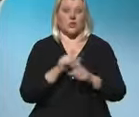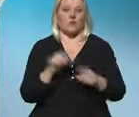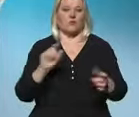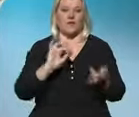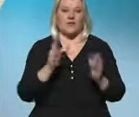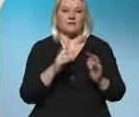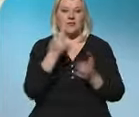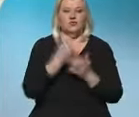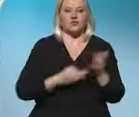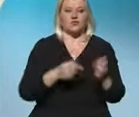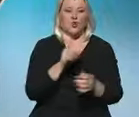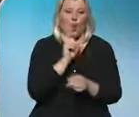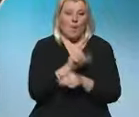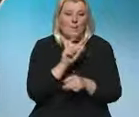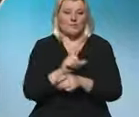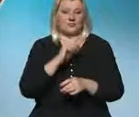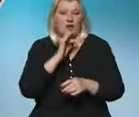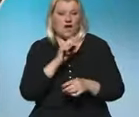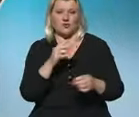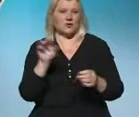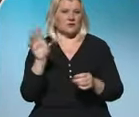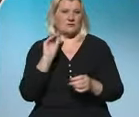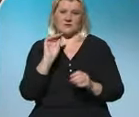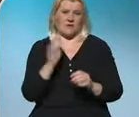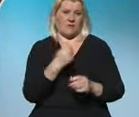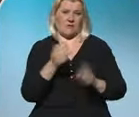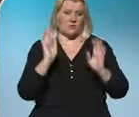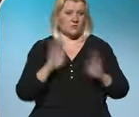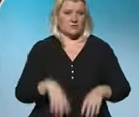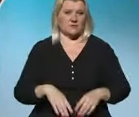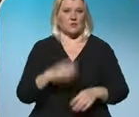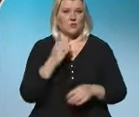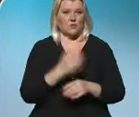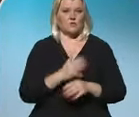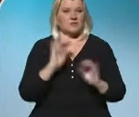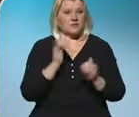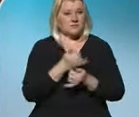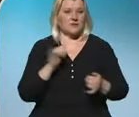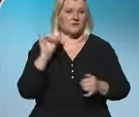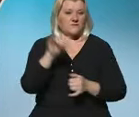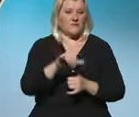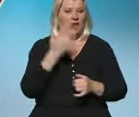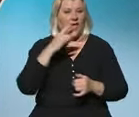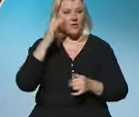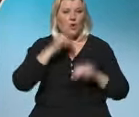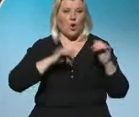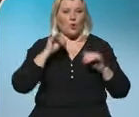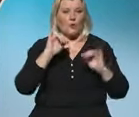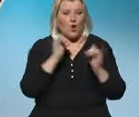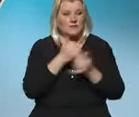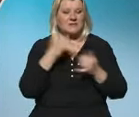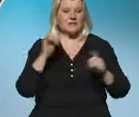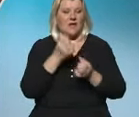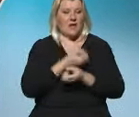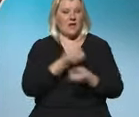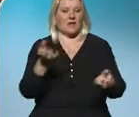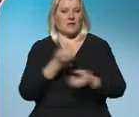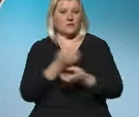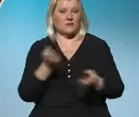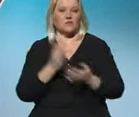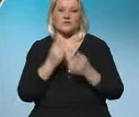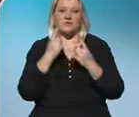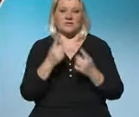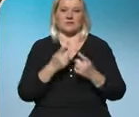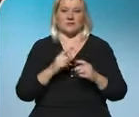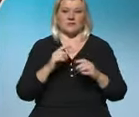na internetu a jako informovat se, jak na to reagují. Prostě začínáte to zpívat na koncertech v létě a vidíte tu reakci, buď to tleskají a